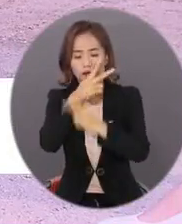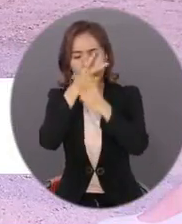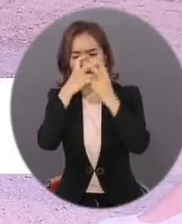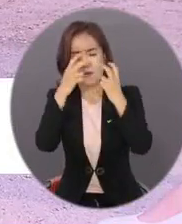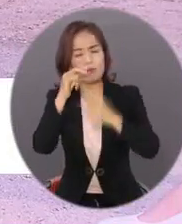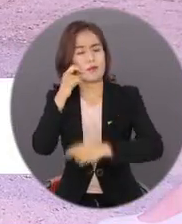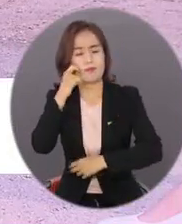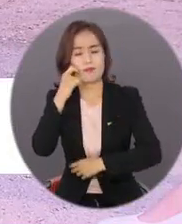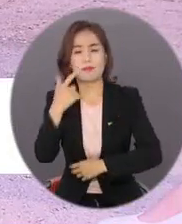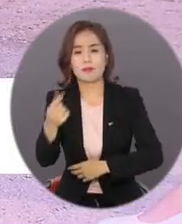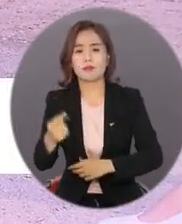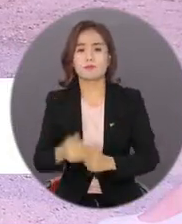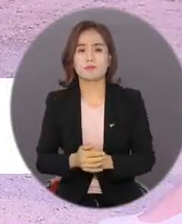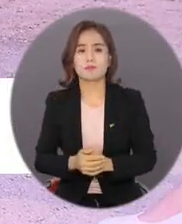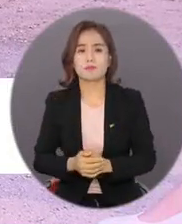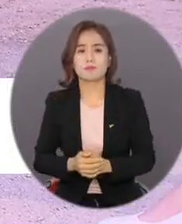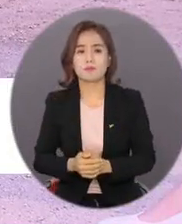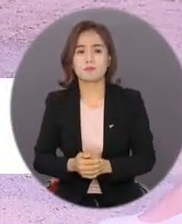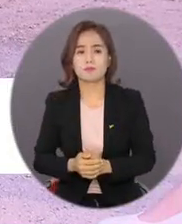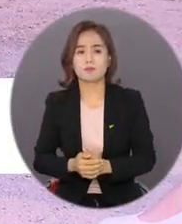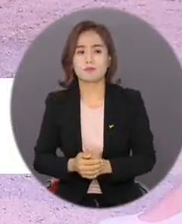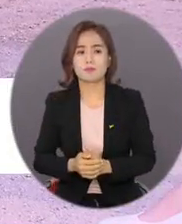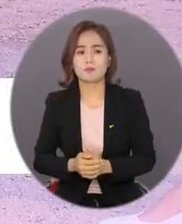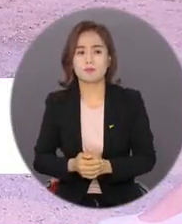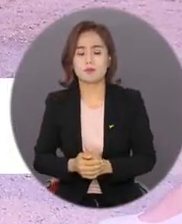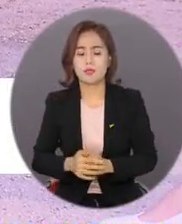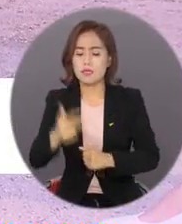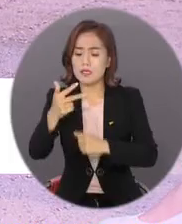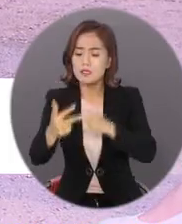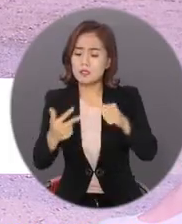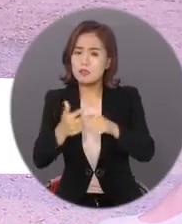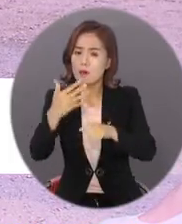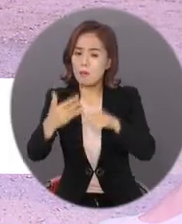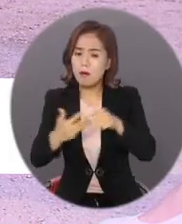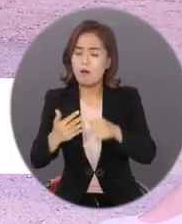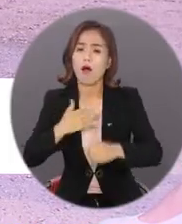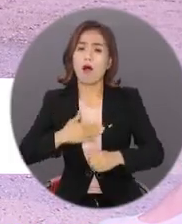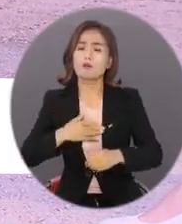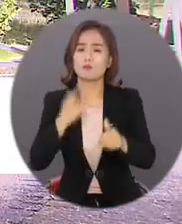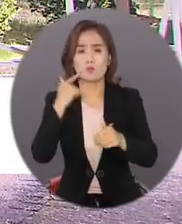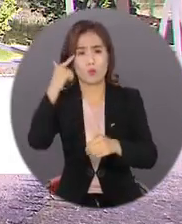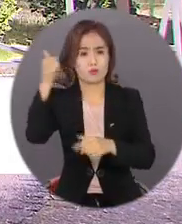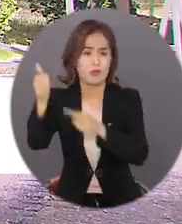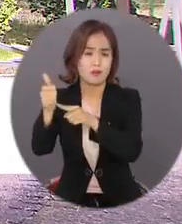잤죠, 밤새. 왜냐면 7, 8년 이렇게 알고 지내고